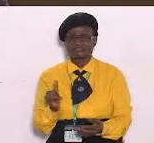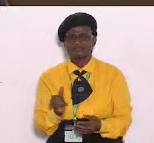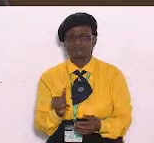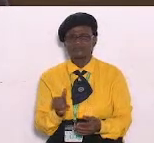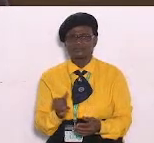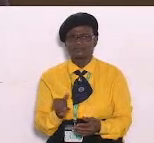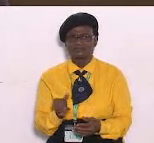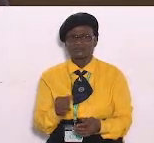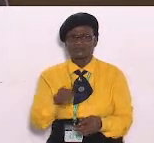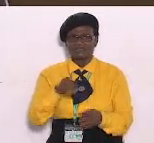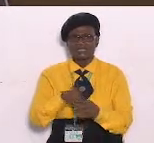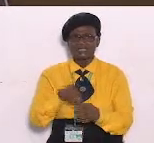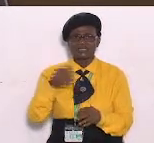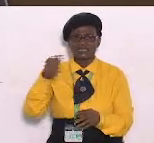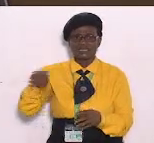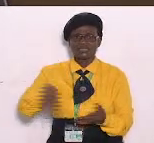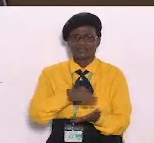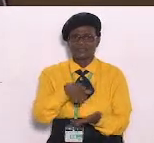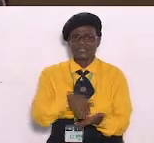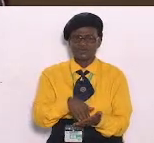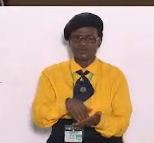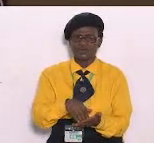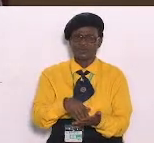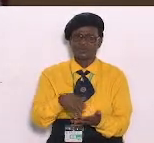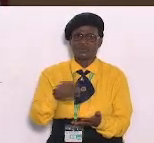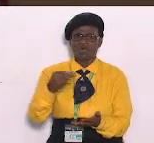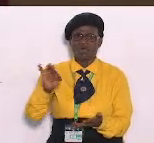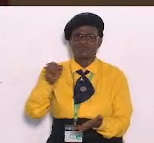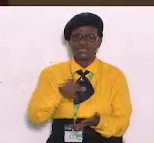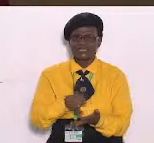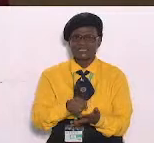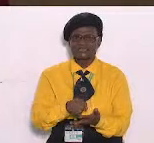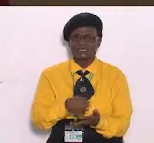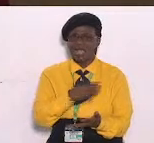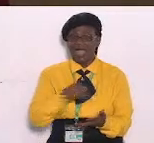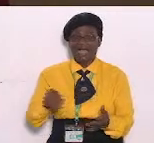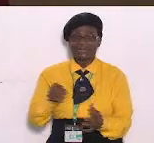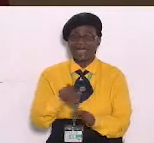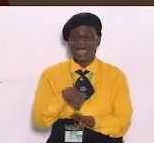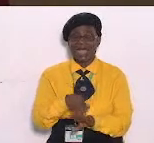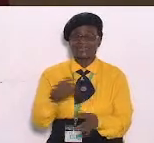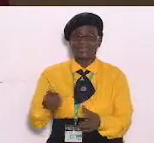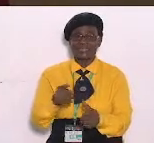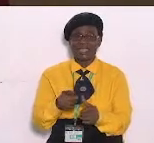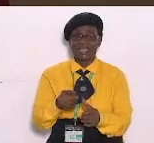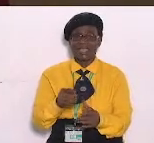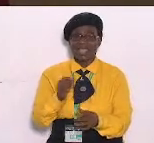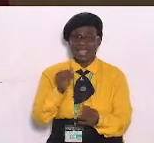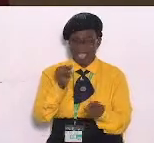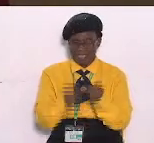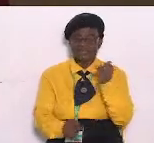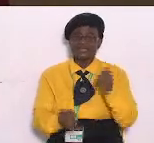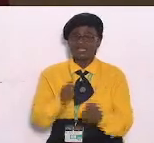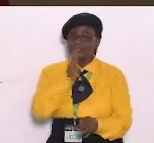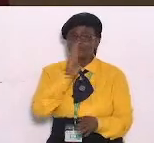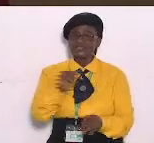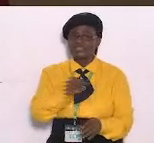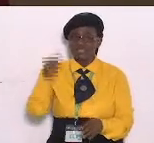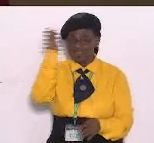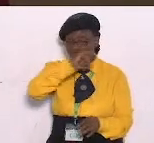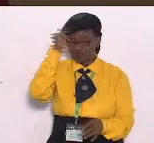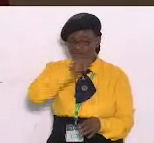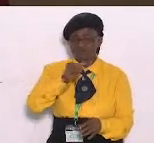bonne voie et un jour il voit que un jour il est devenu comme un fou